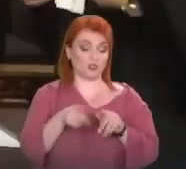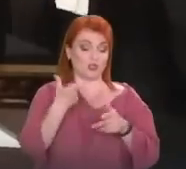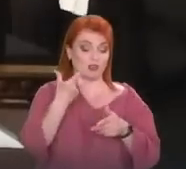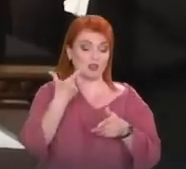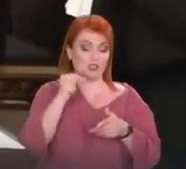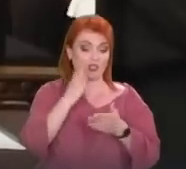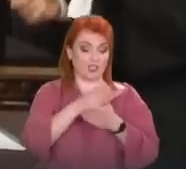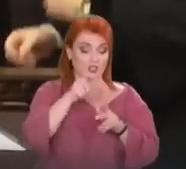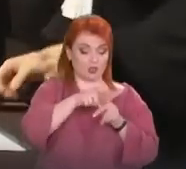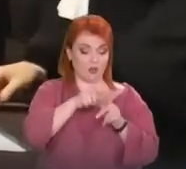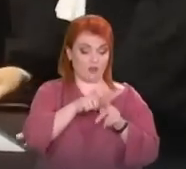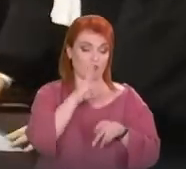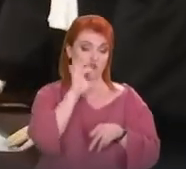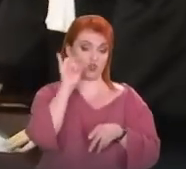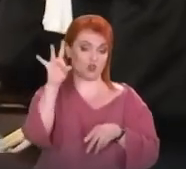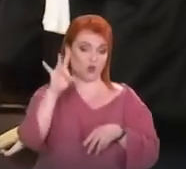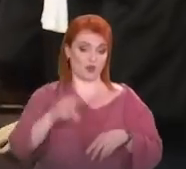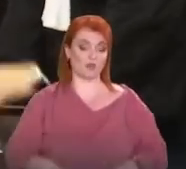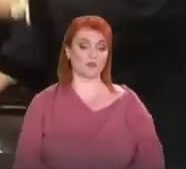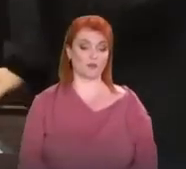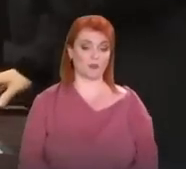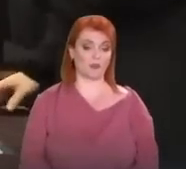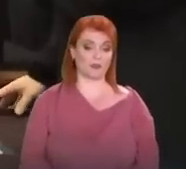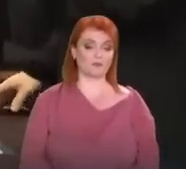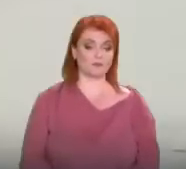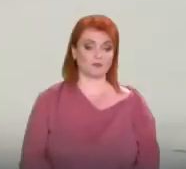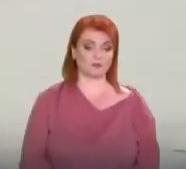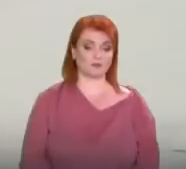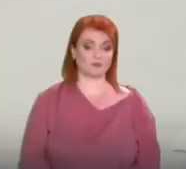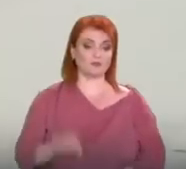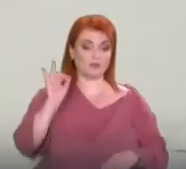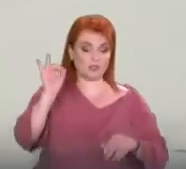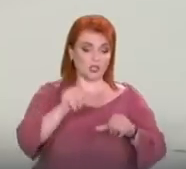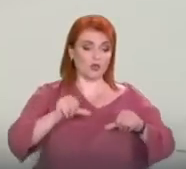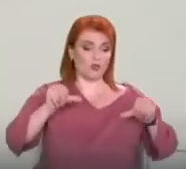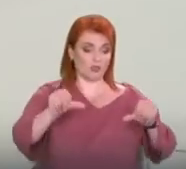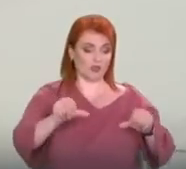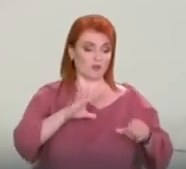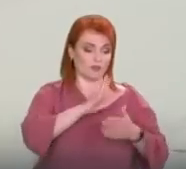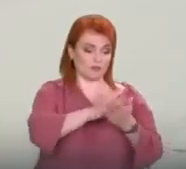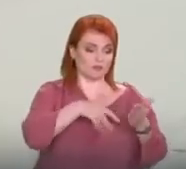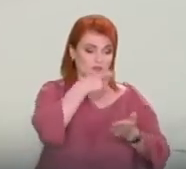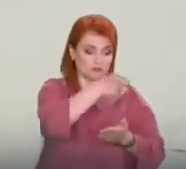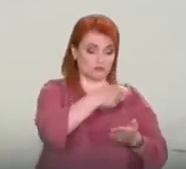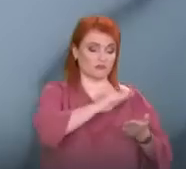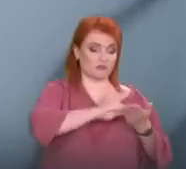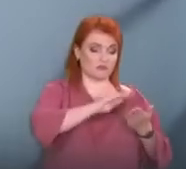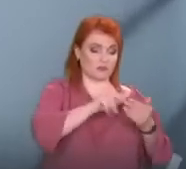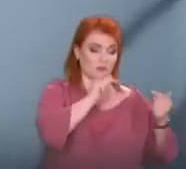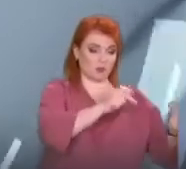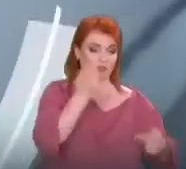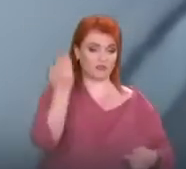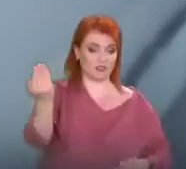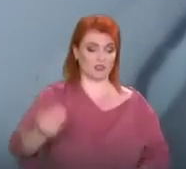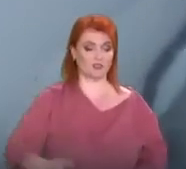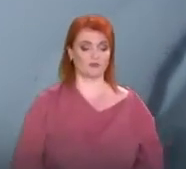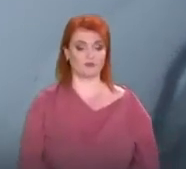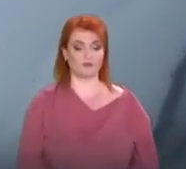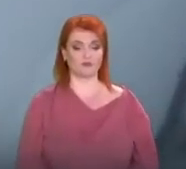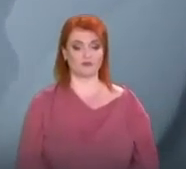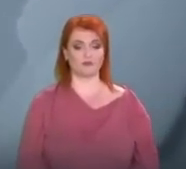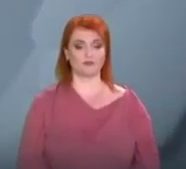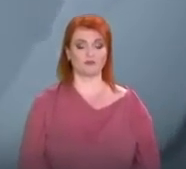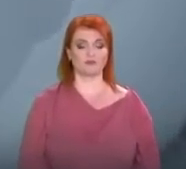contradicție cu principiile statului de drept și a pus în pericol suveranitatea și independența Republicii Moldova.